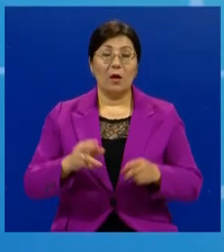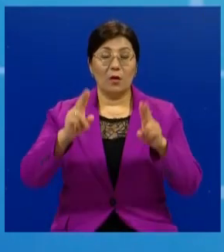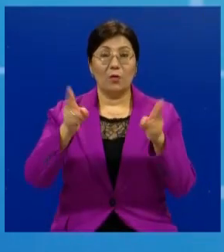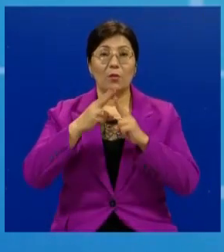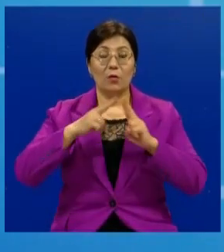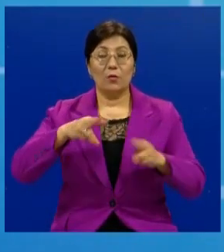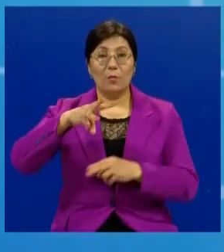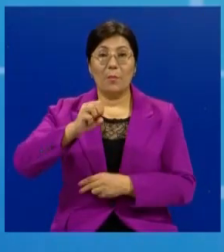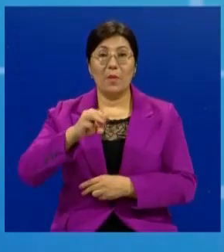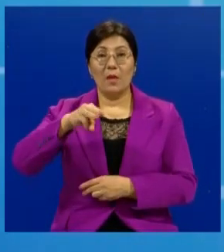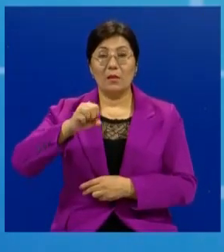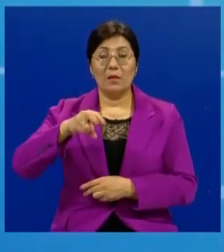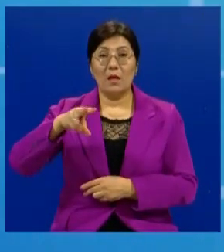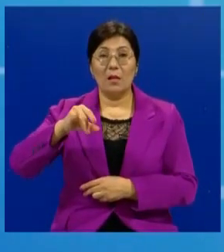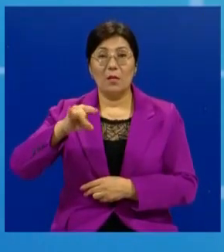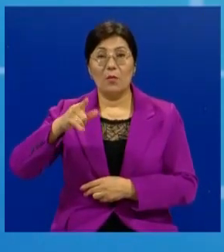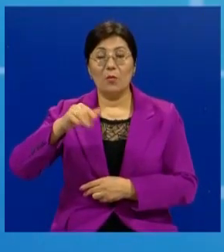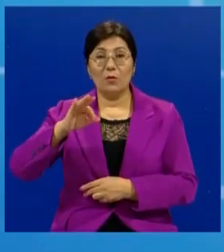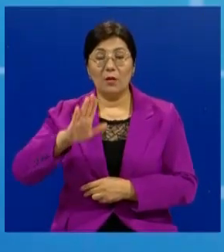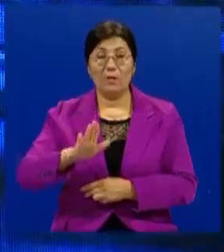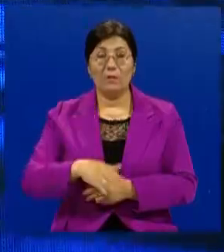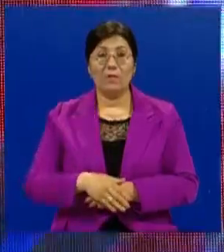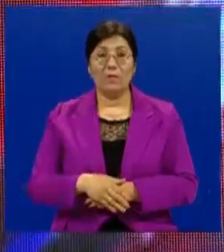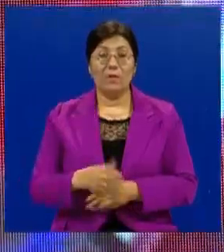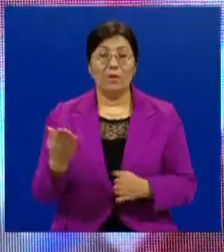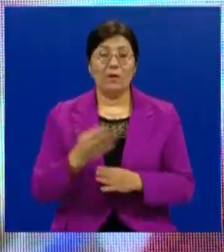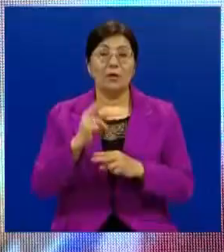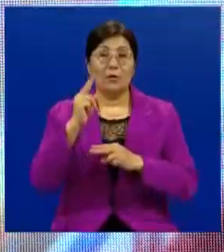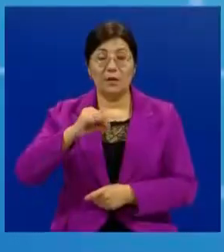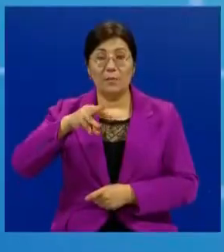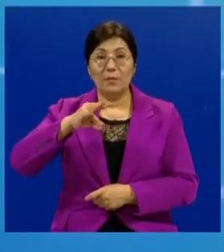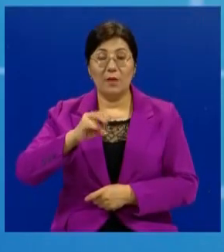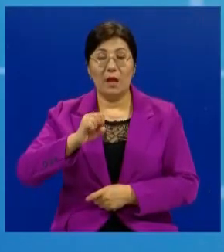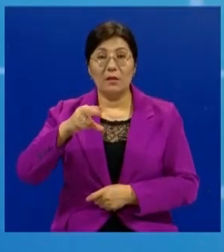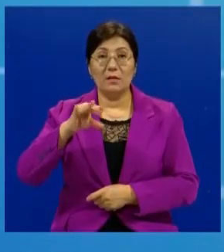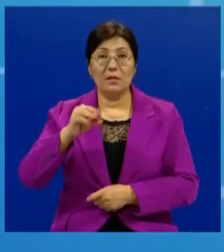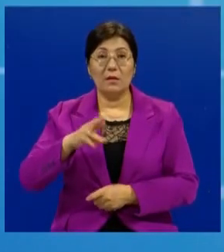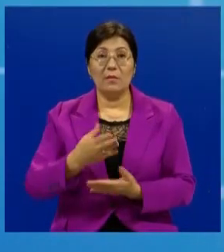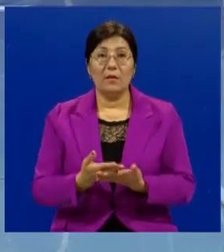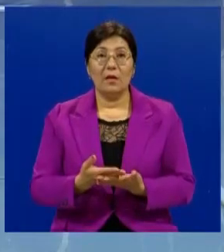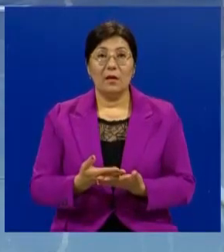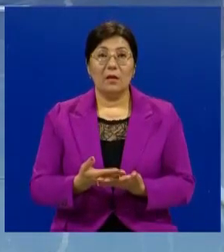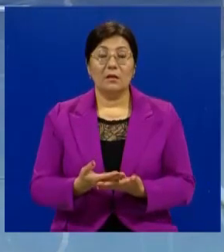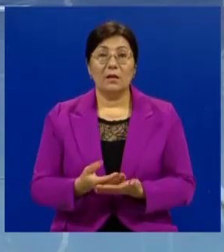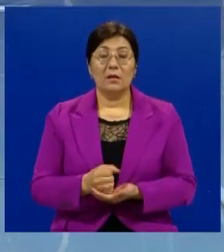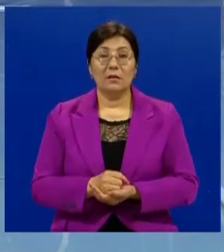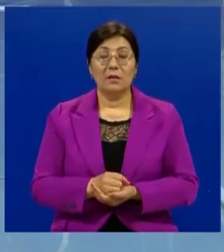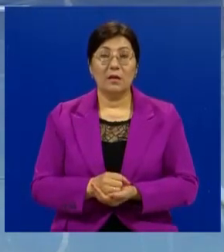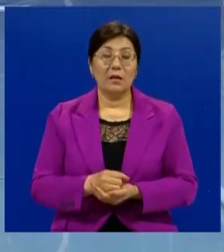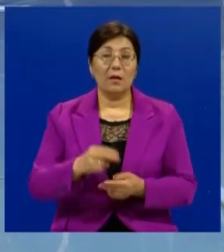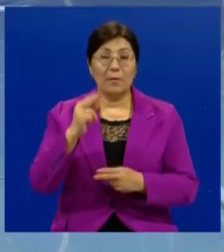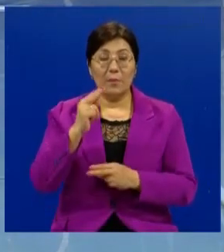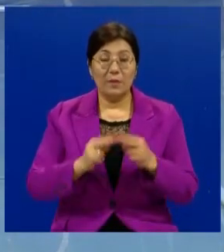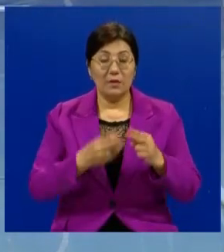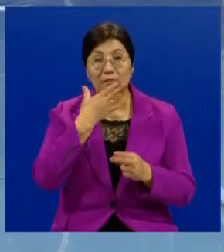как говорится. Ну, он был построен позже. Вот, но тем не менее. Разбаянна, архитектура старых именно